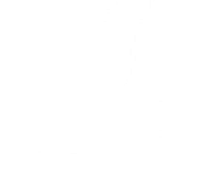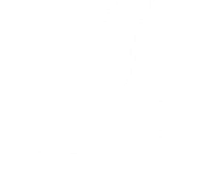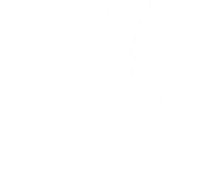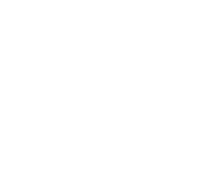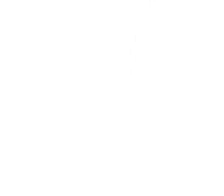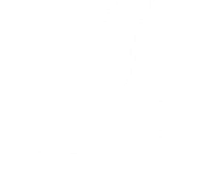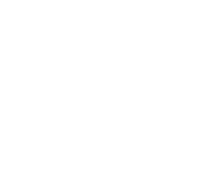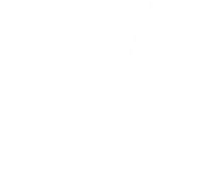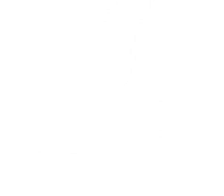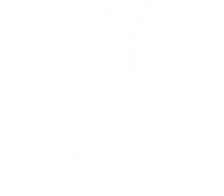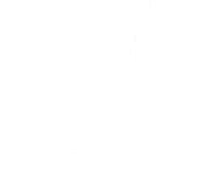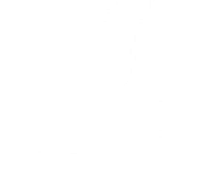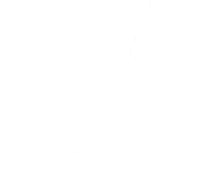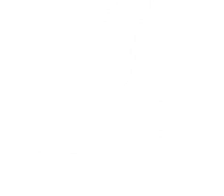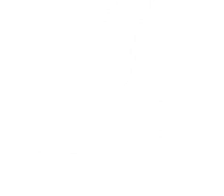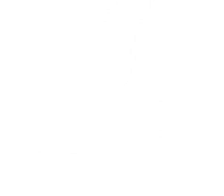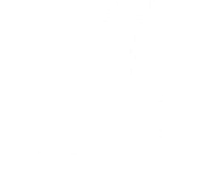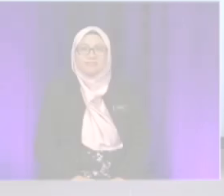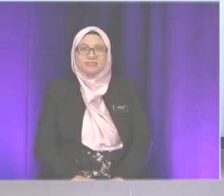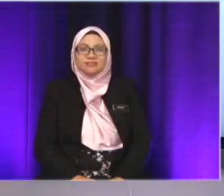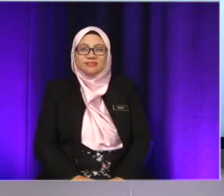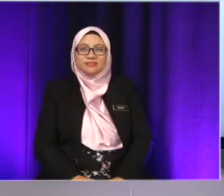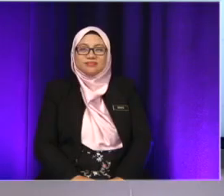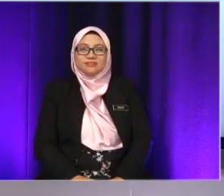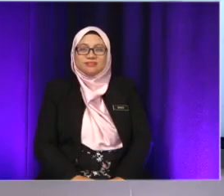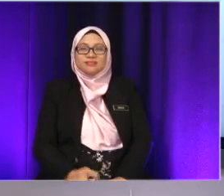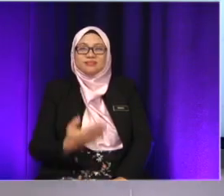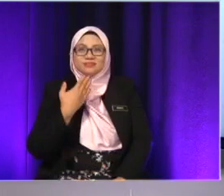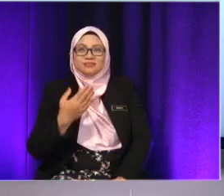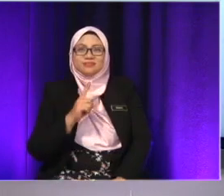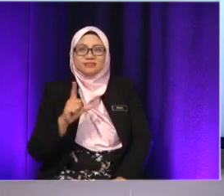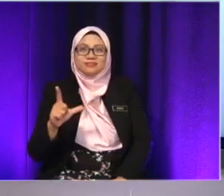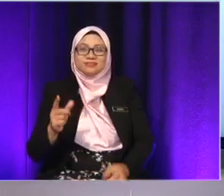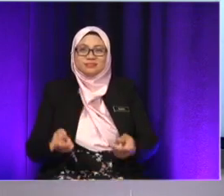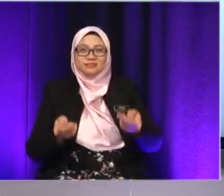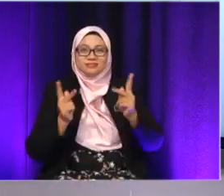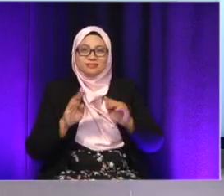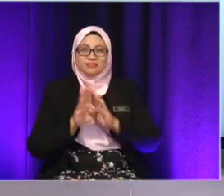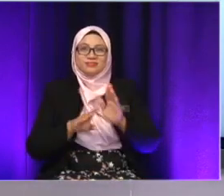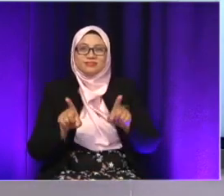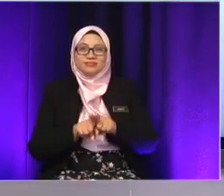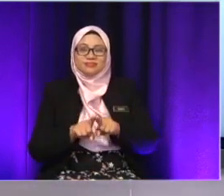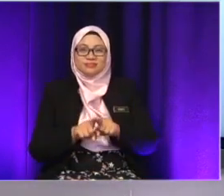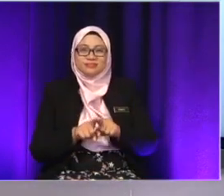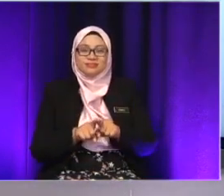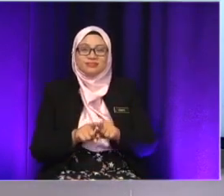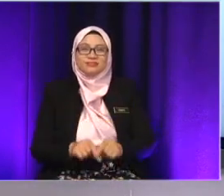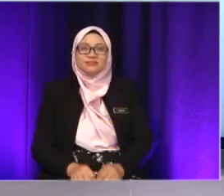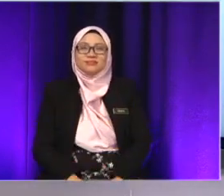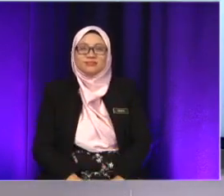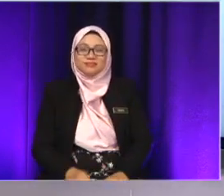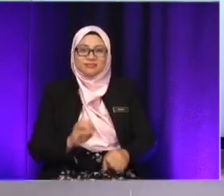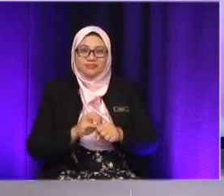Didik TV KPM. Baiklah, kembali bersama saya Ahmad Sufian Azman dalam slot menengah atas dalam mata